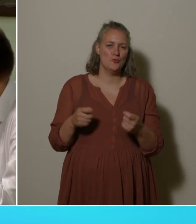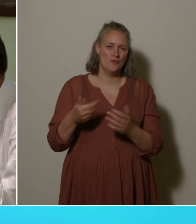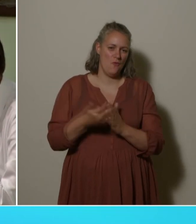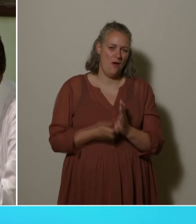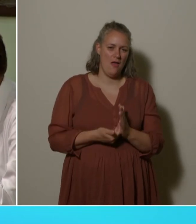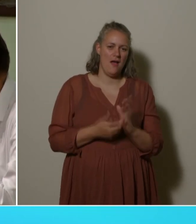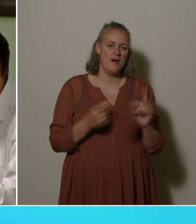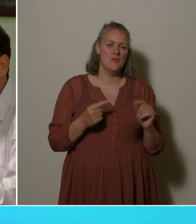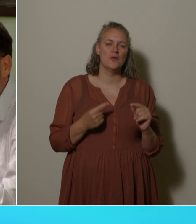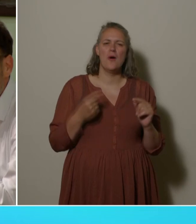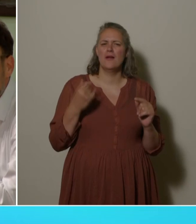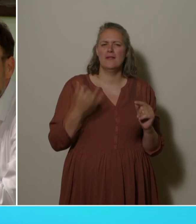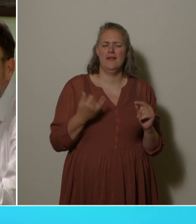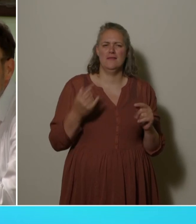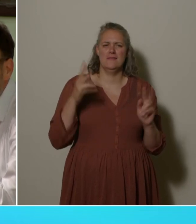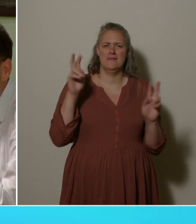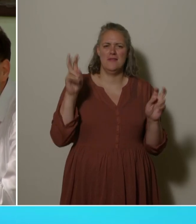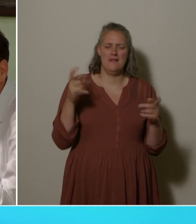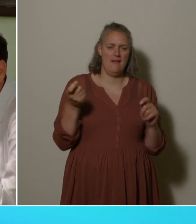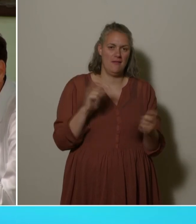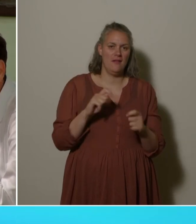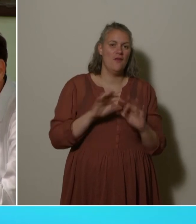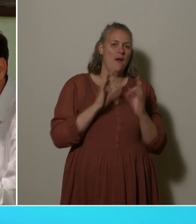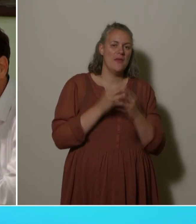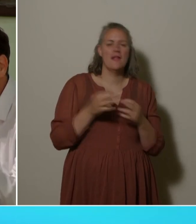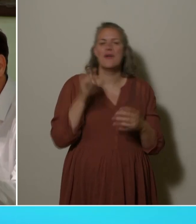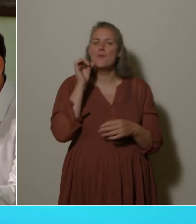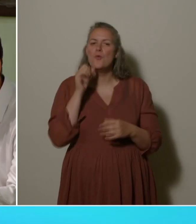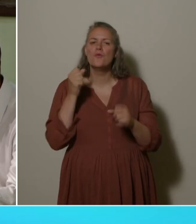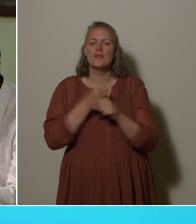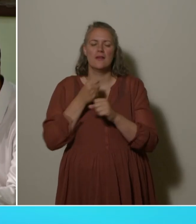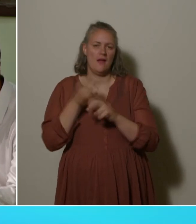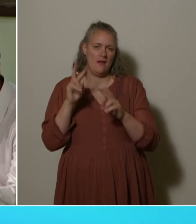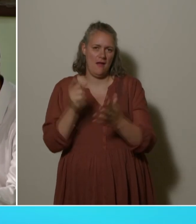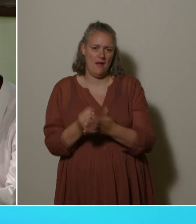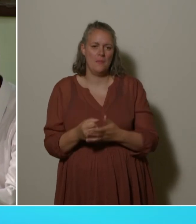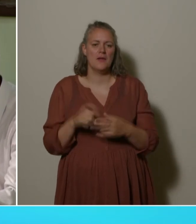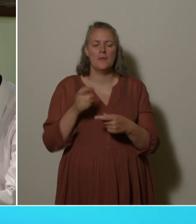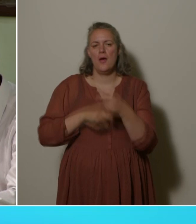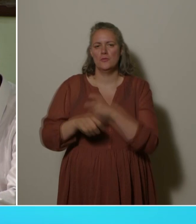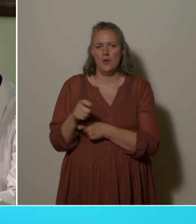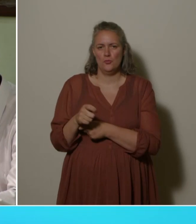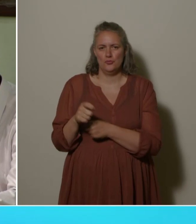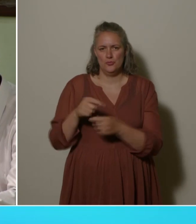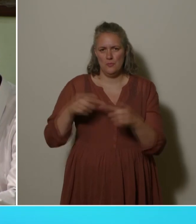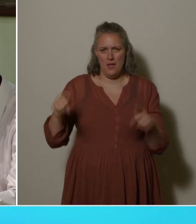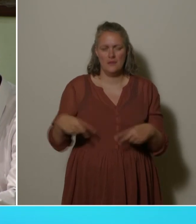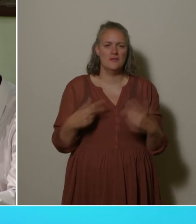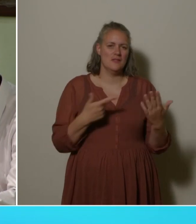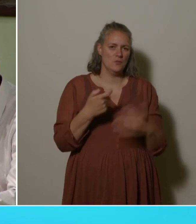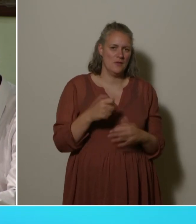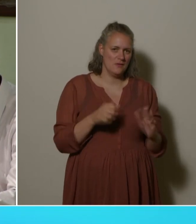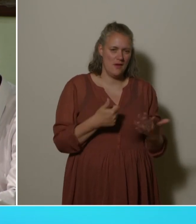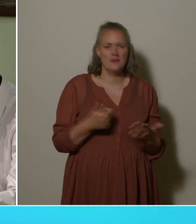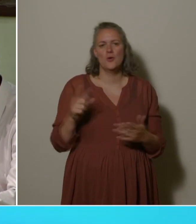wurde in Familie, Berufstätigkeit und Ehrenamt. Es liegt dazu ein Austauschblatt der Einreicher vor vom 27. Juni und ein Ergänzungsantrag der